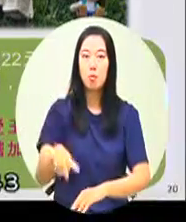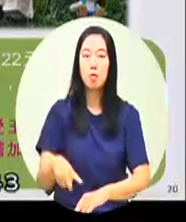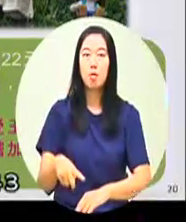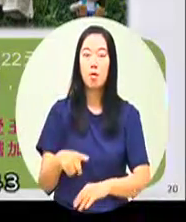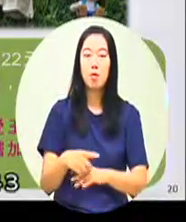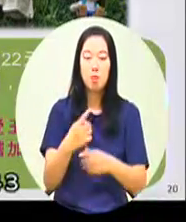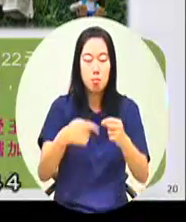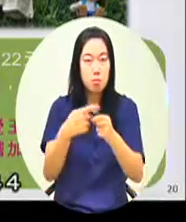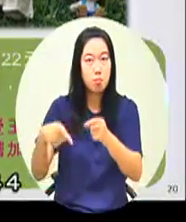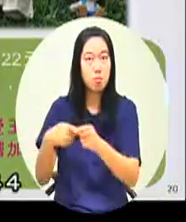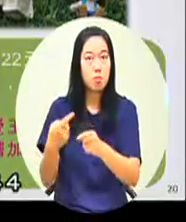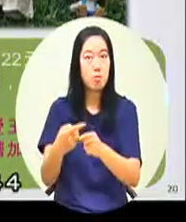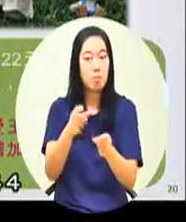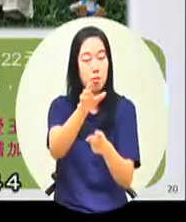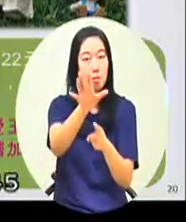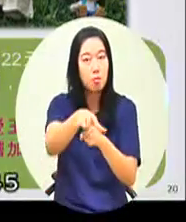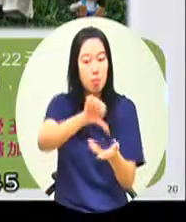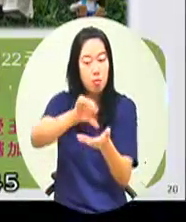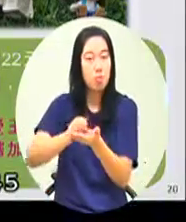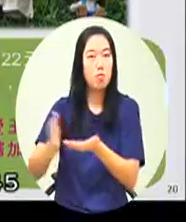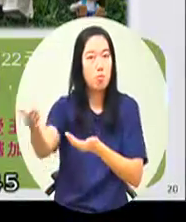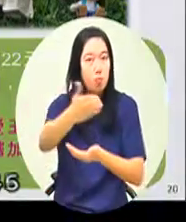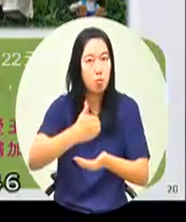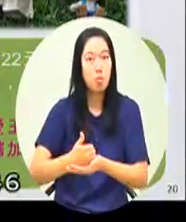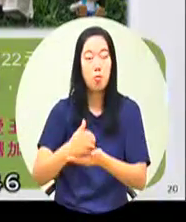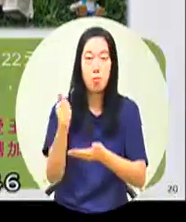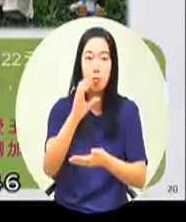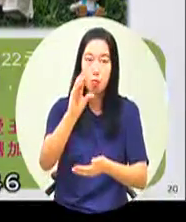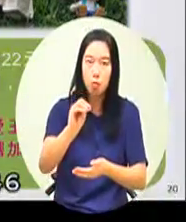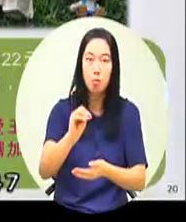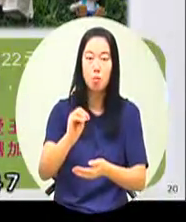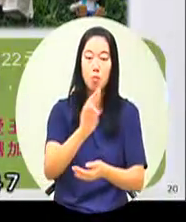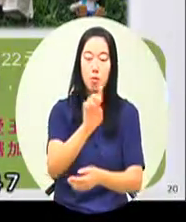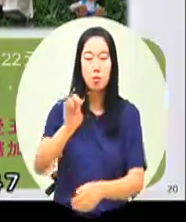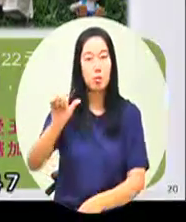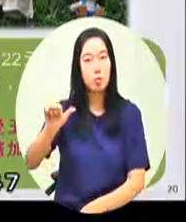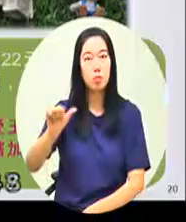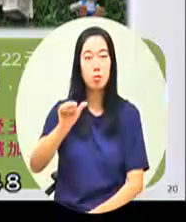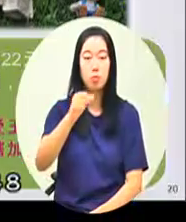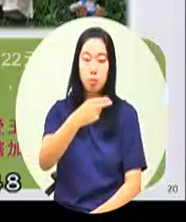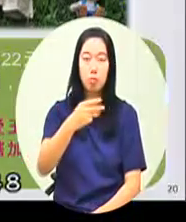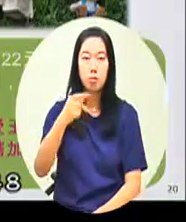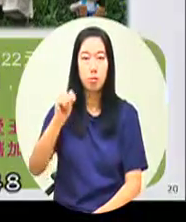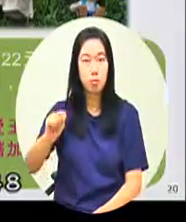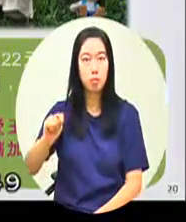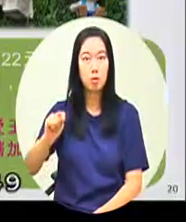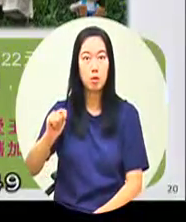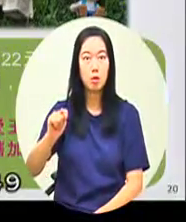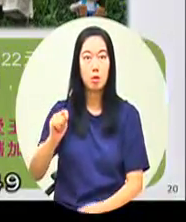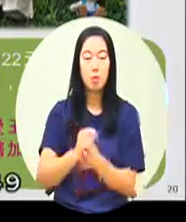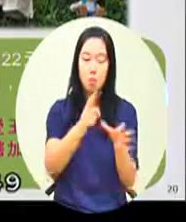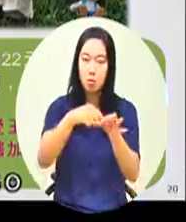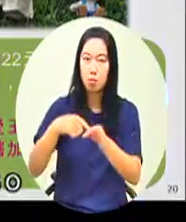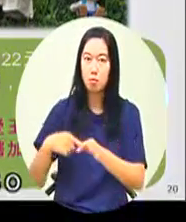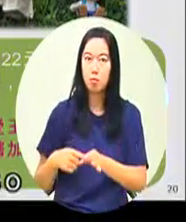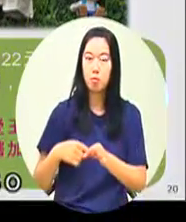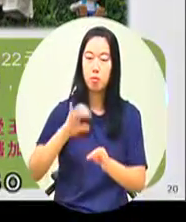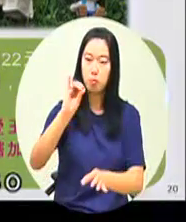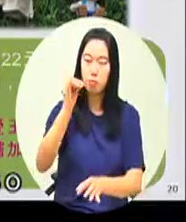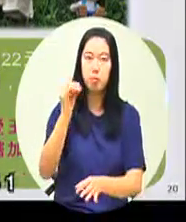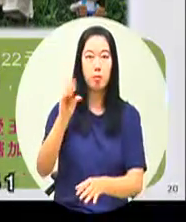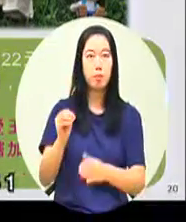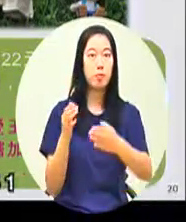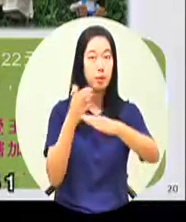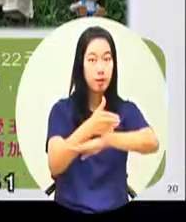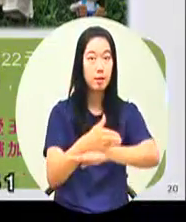100吨，那么生产的棉金呢有2.5公吨，那么整个产值呢超过数千万元哈。另外呢，我们也